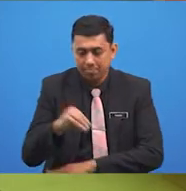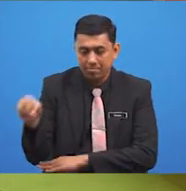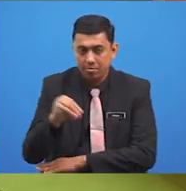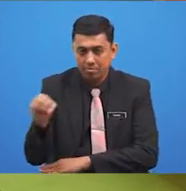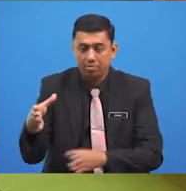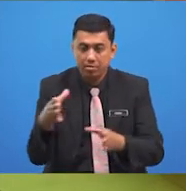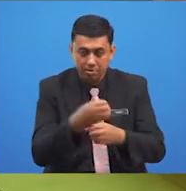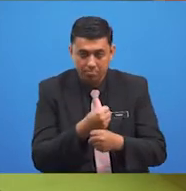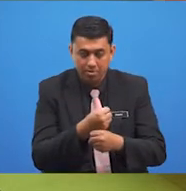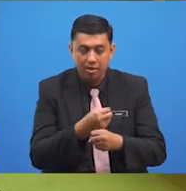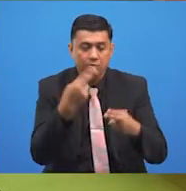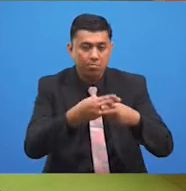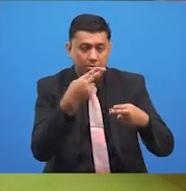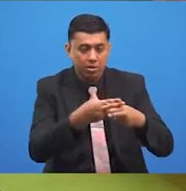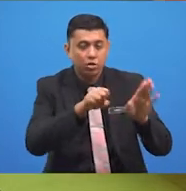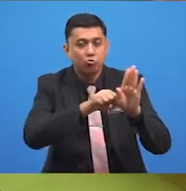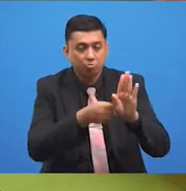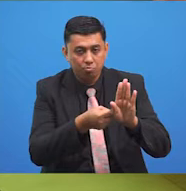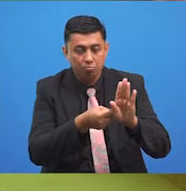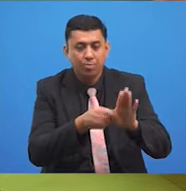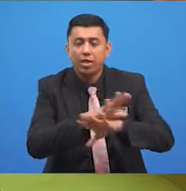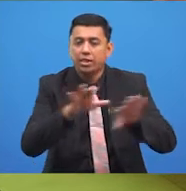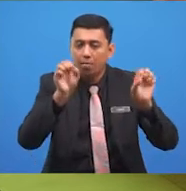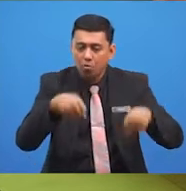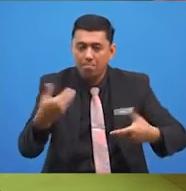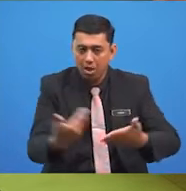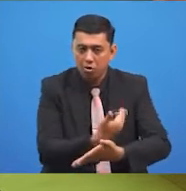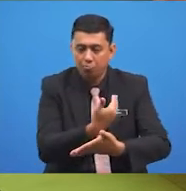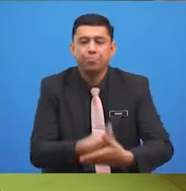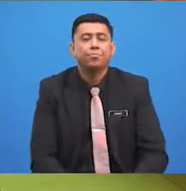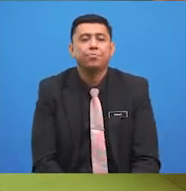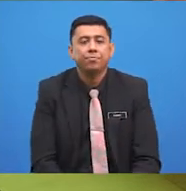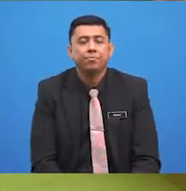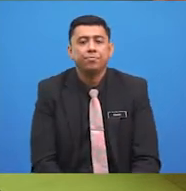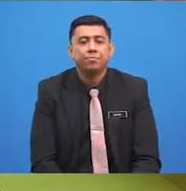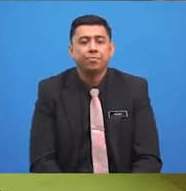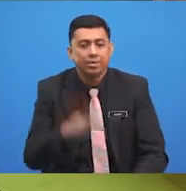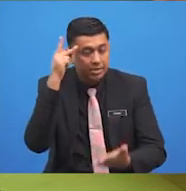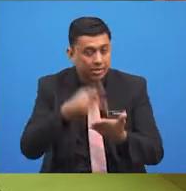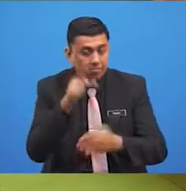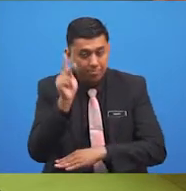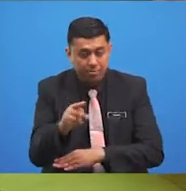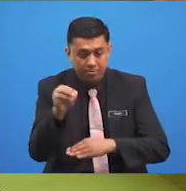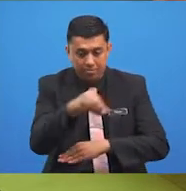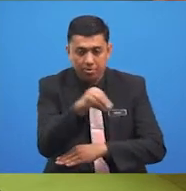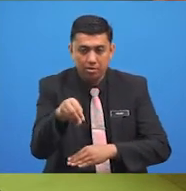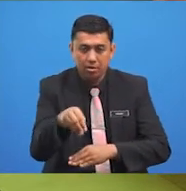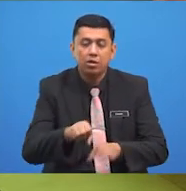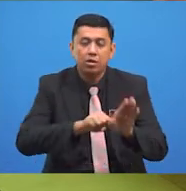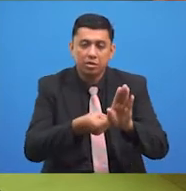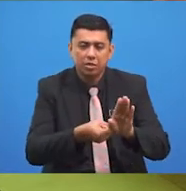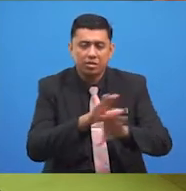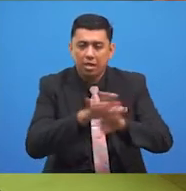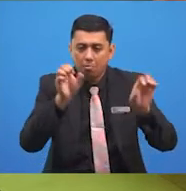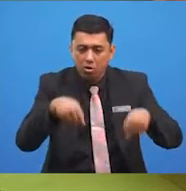Murid-murid dapat menamakan sumber tidak boleh baharu, mengenal pasti taburan sumber